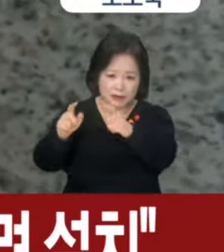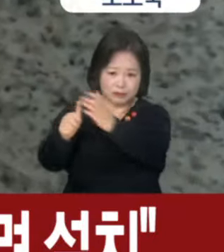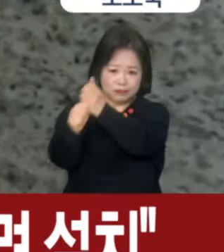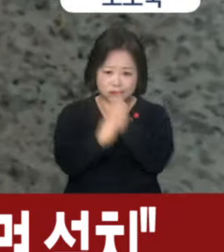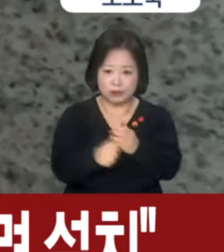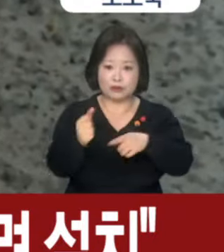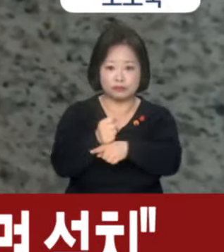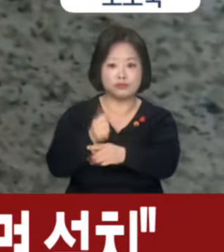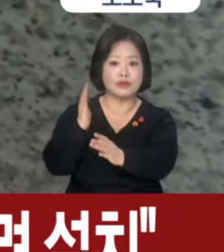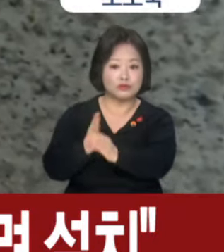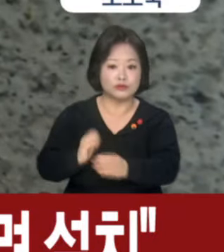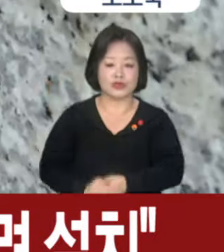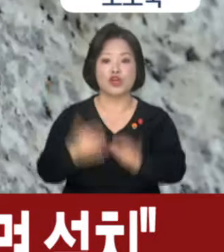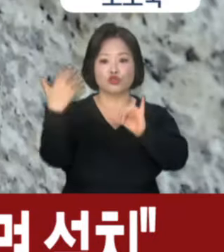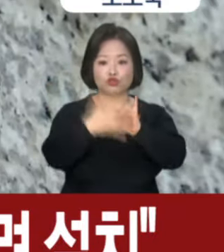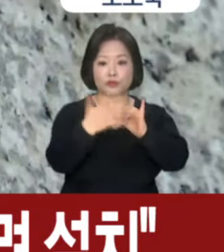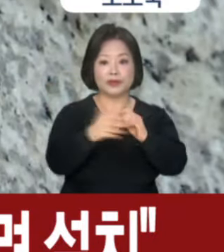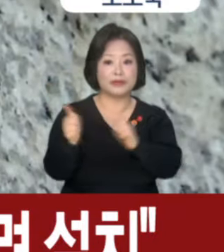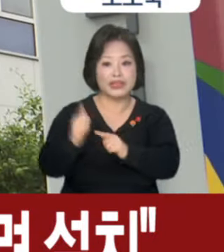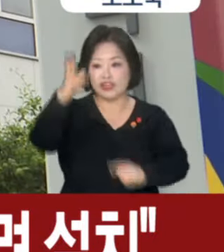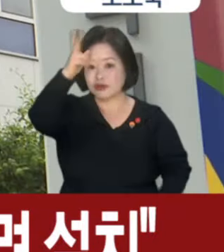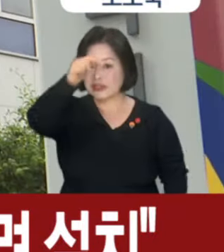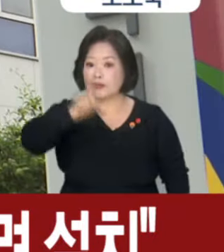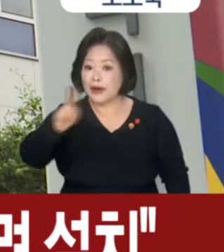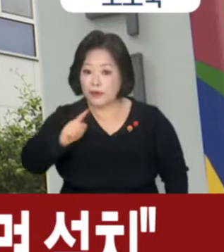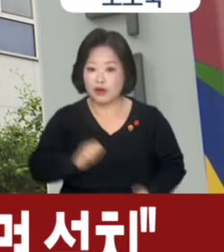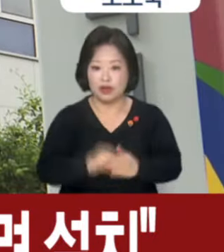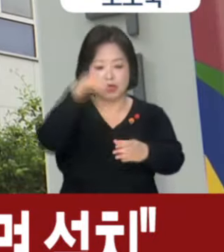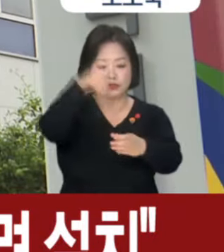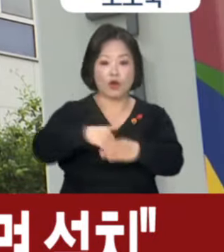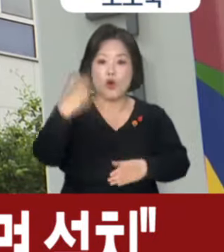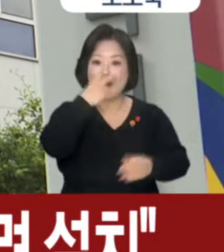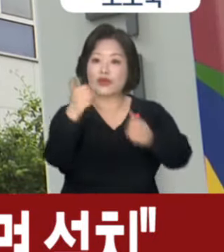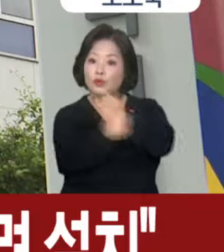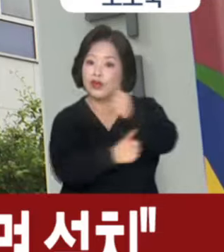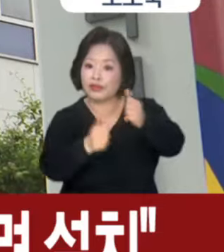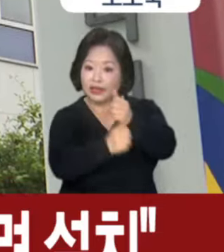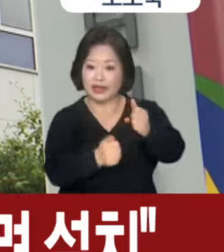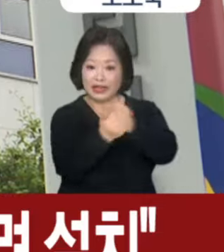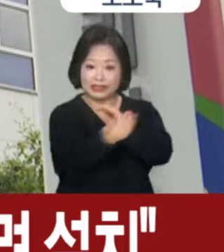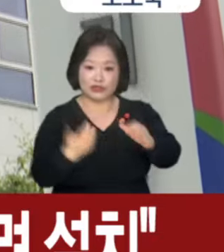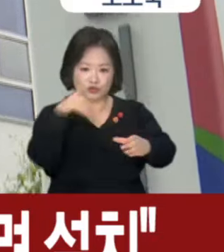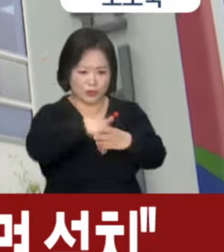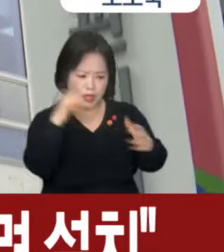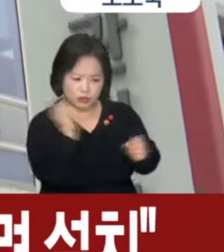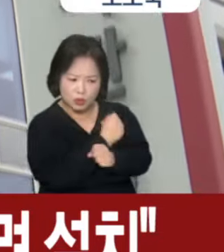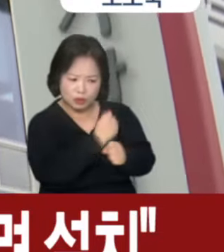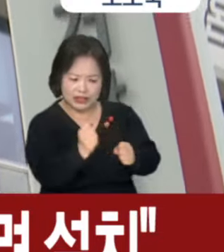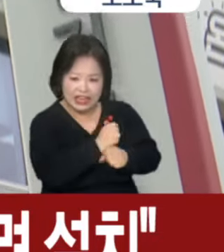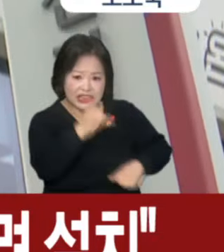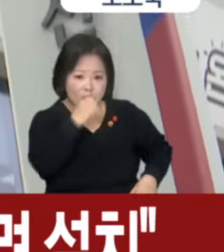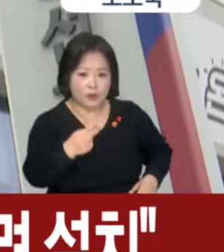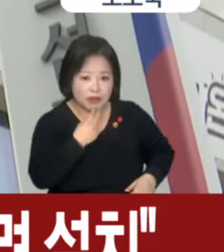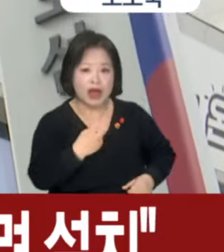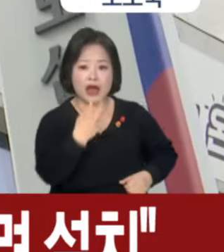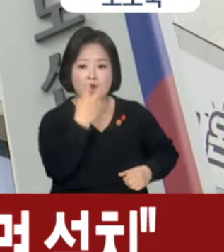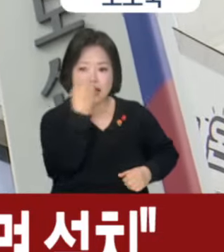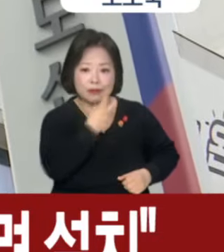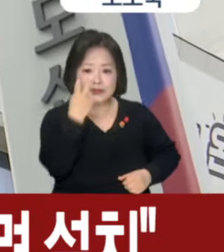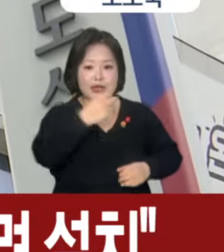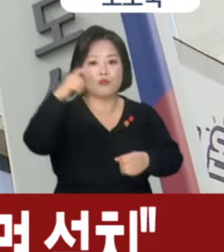있습니다. 유튜버인 A씨는 경찰 조사에서 선거관리위원회가 사전투표율을 조작하는지 감시하려고